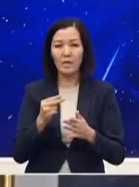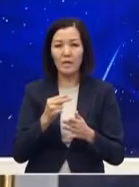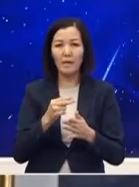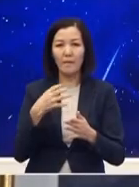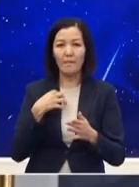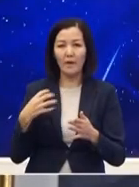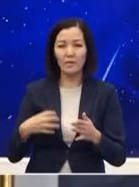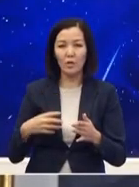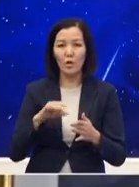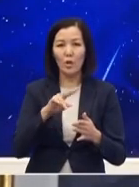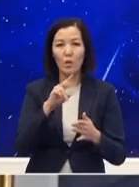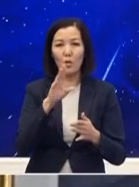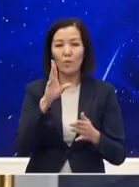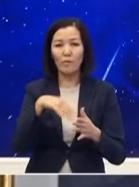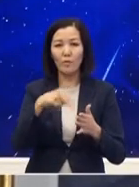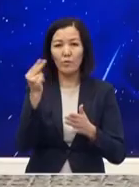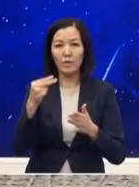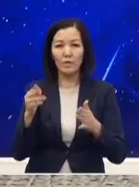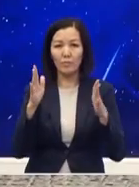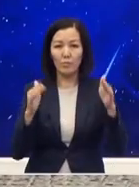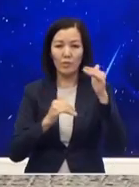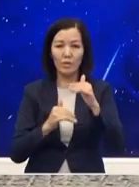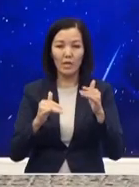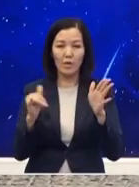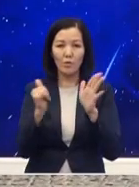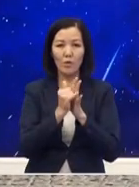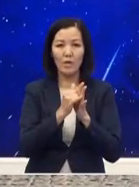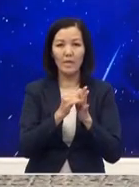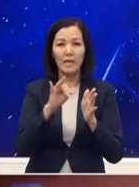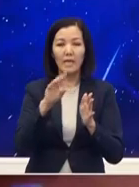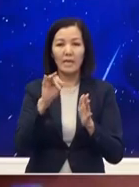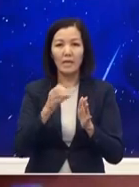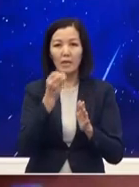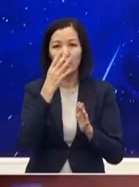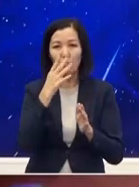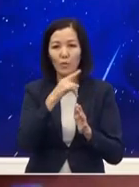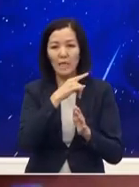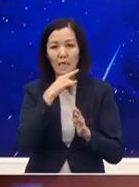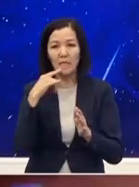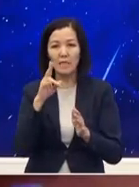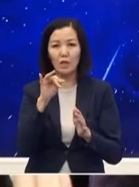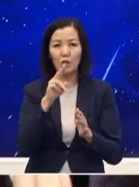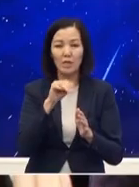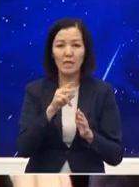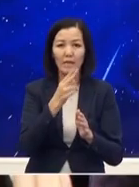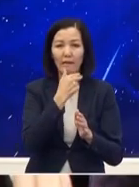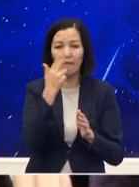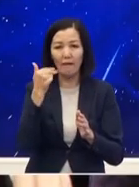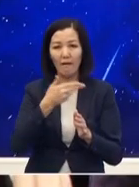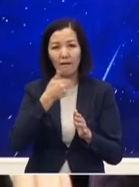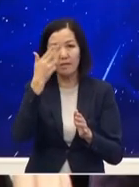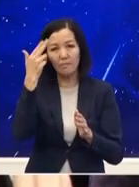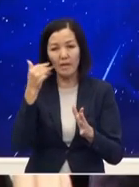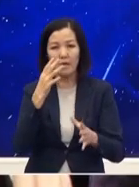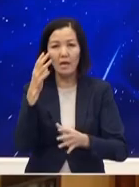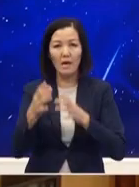Лувр өнер мұражайында 20 картинасы қойылған. Иран, Жапония, Ресей, Тайван, Шили, Италия, Испания қатарлы